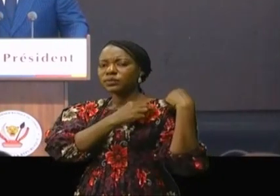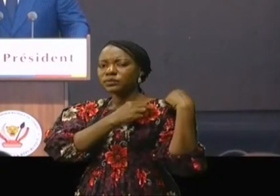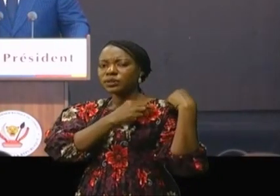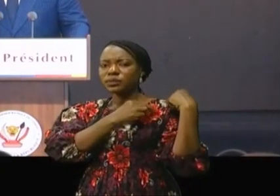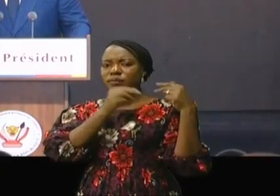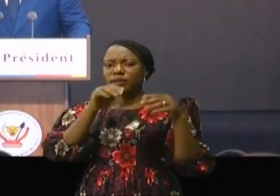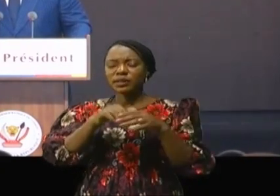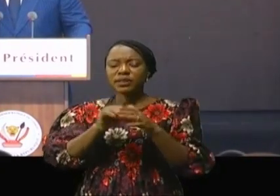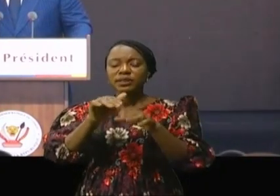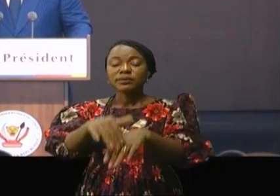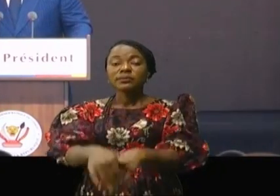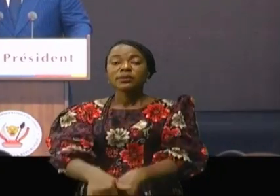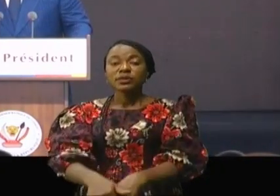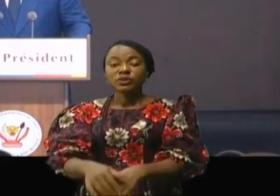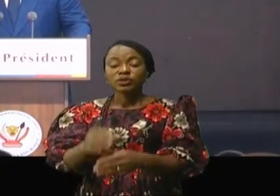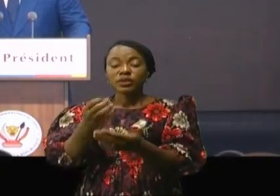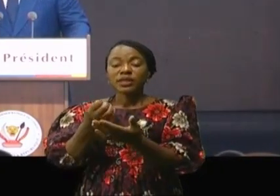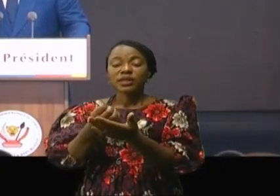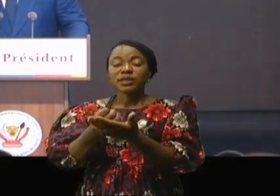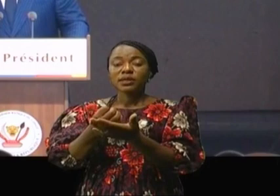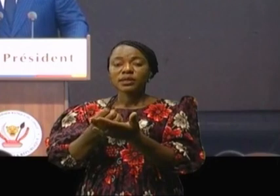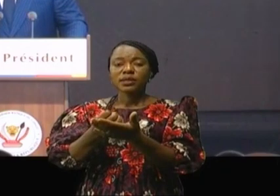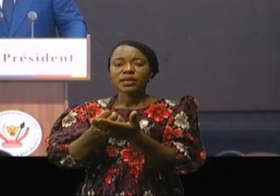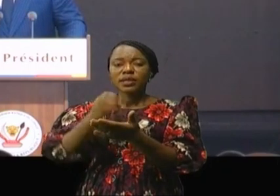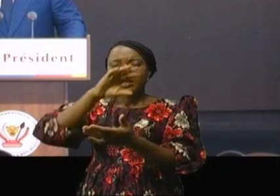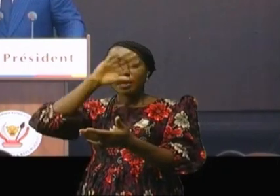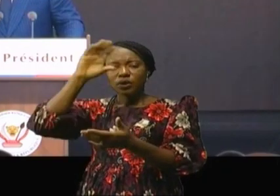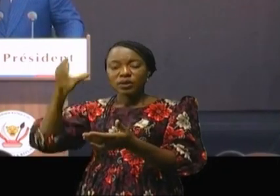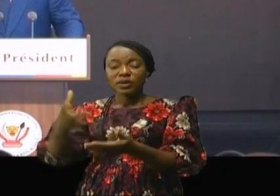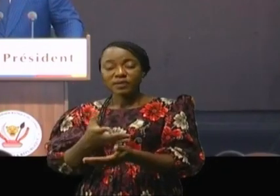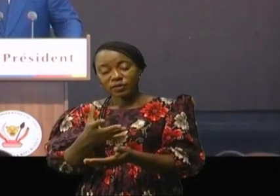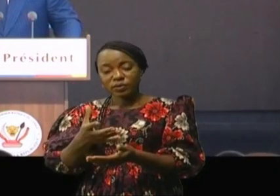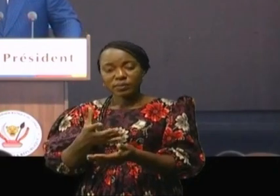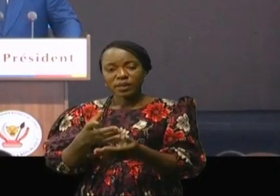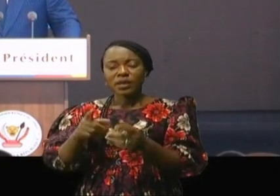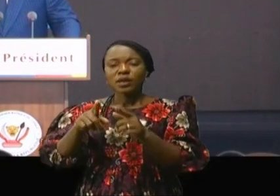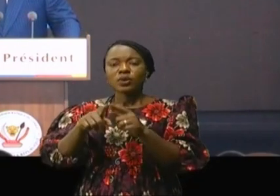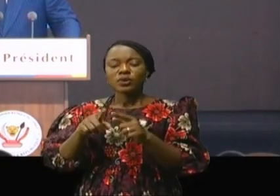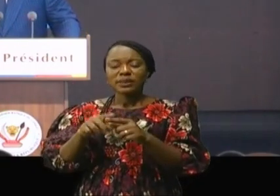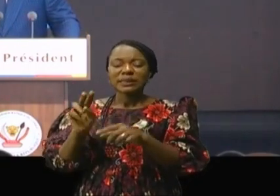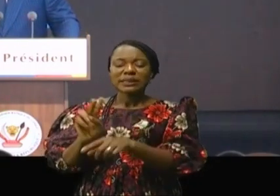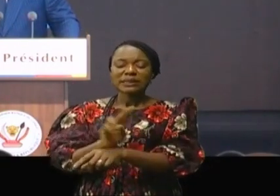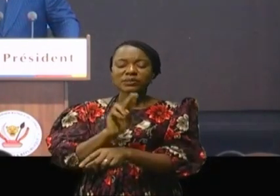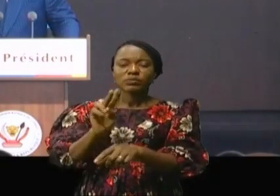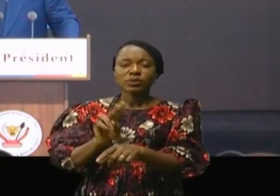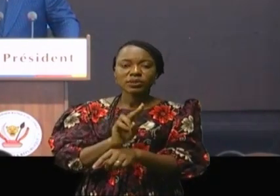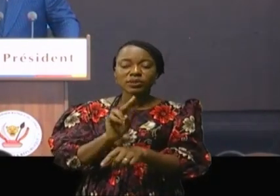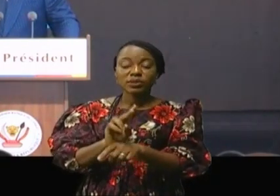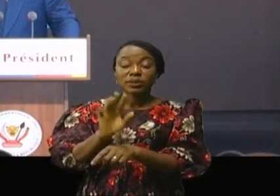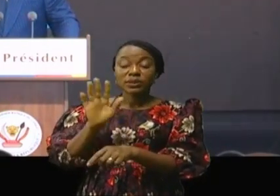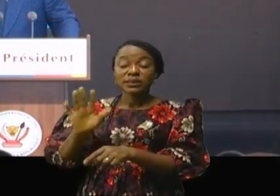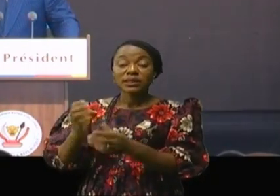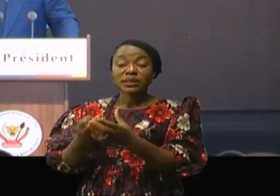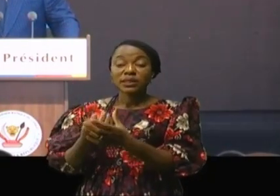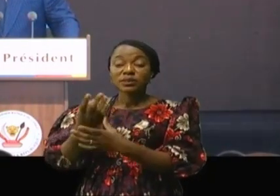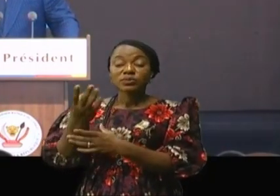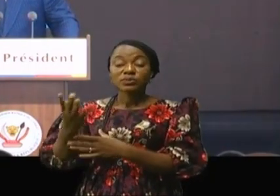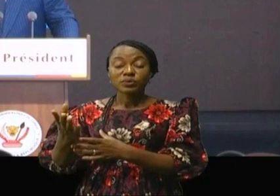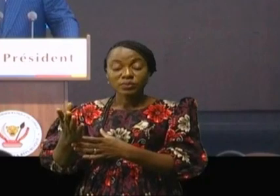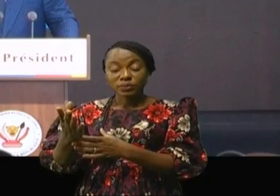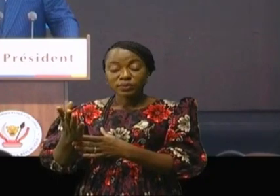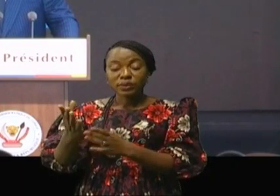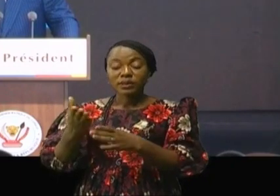aux implications écologiques et environnementales que l'exploitation de ces ressources génère.